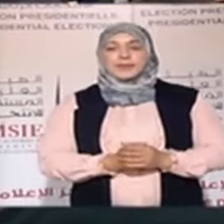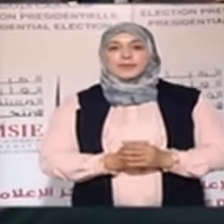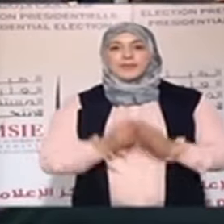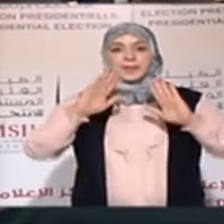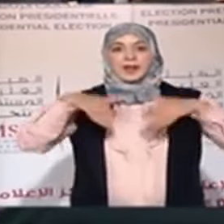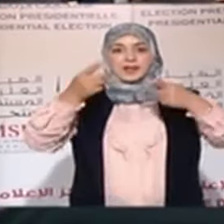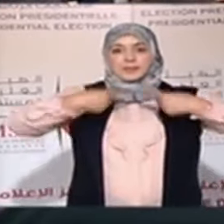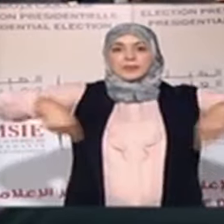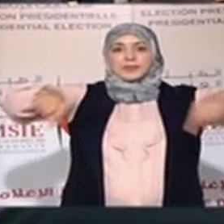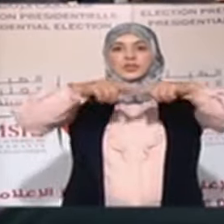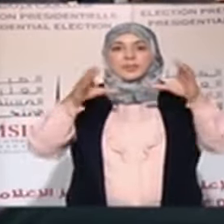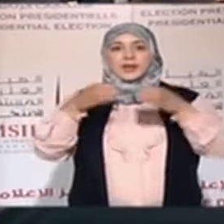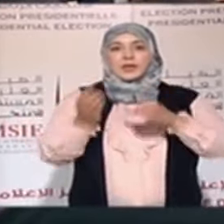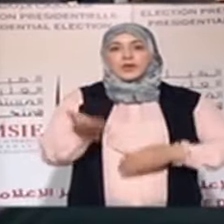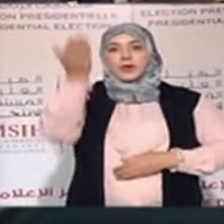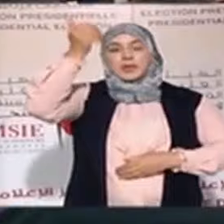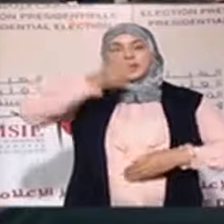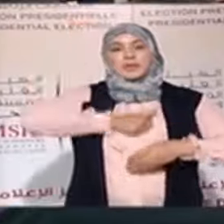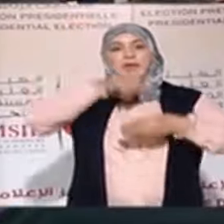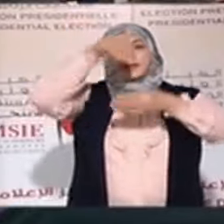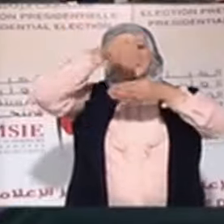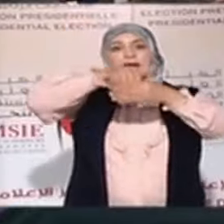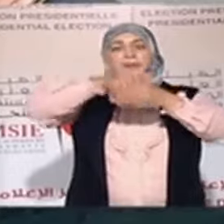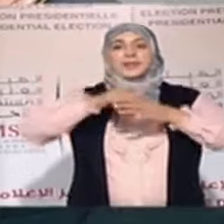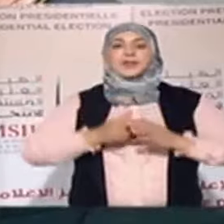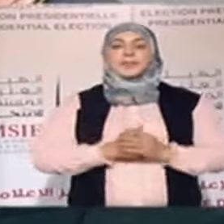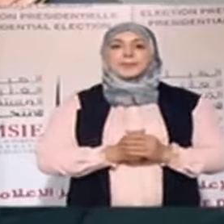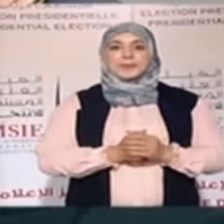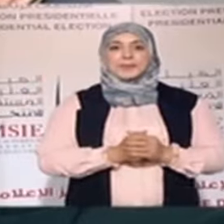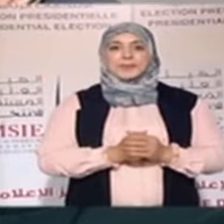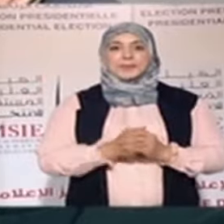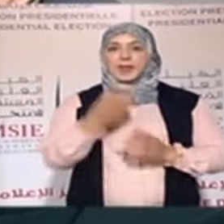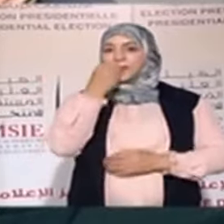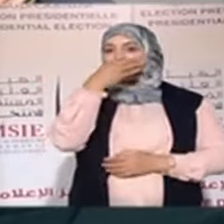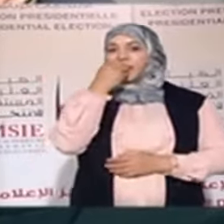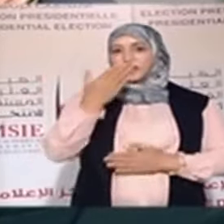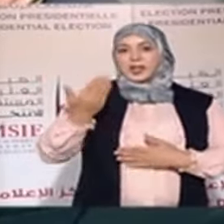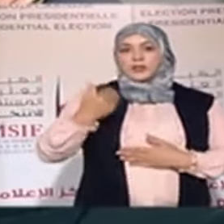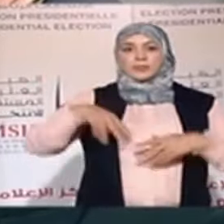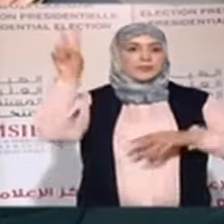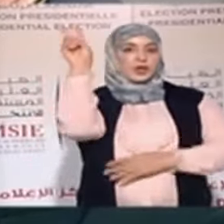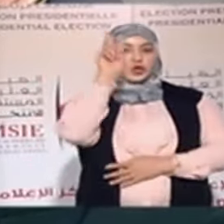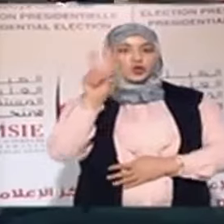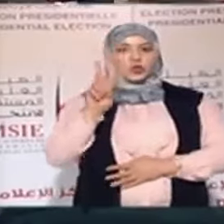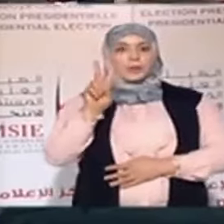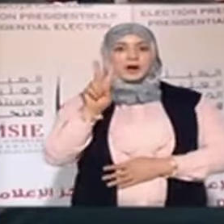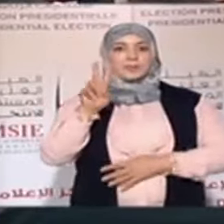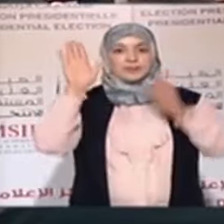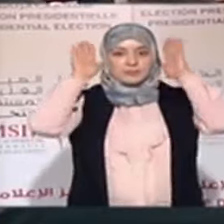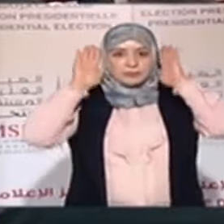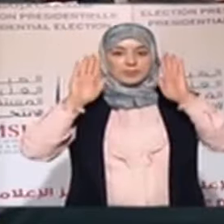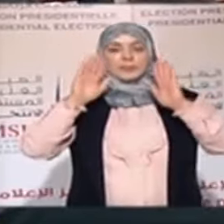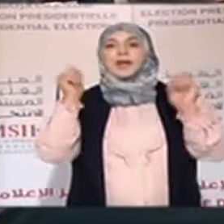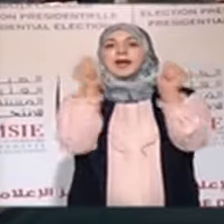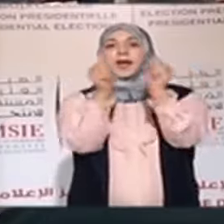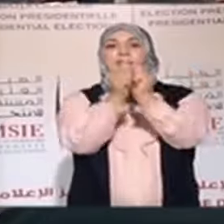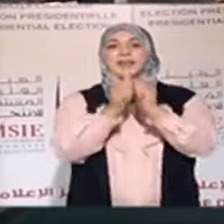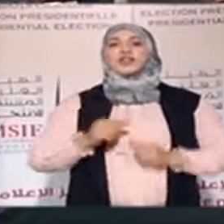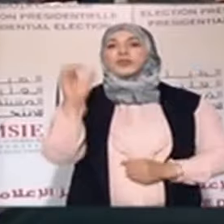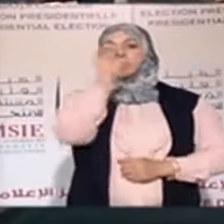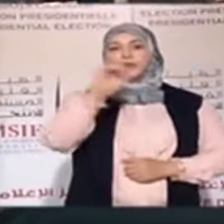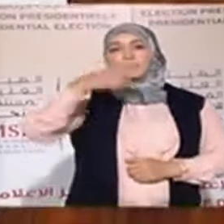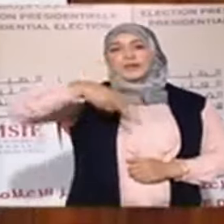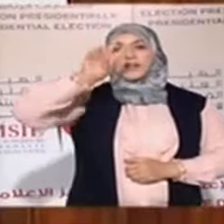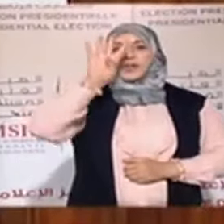حيث اجتمع مجلس الهيئة العليا المستقلة للانتخابات عشية اليوم الجمعة 11 من شهر أكتوبر